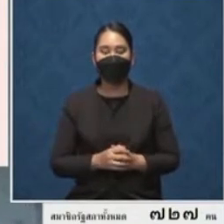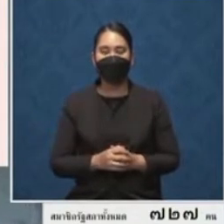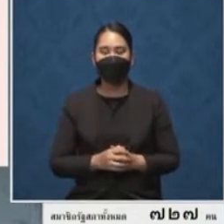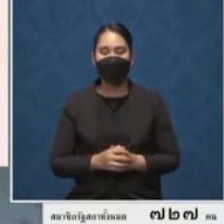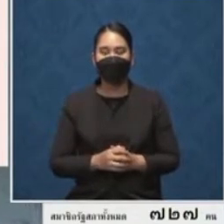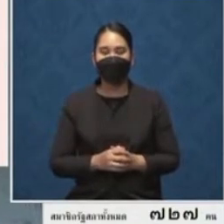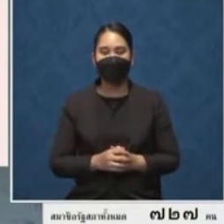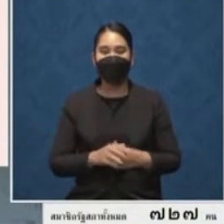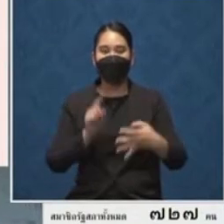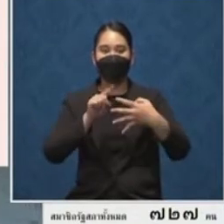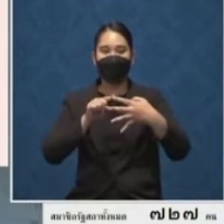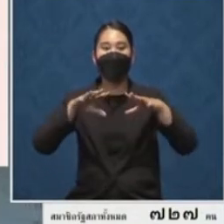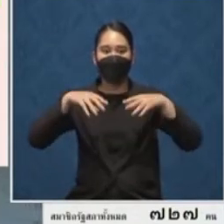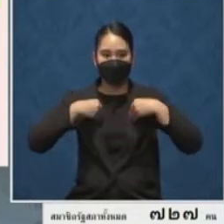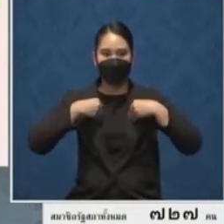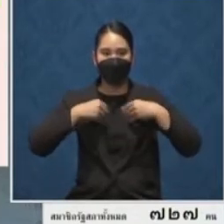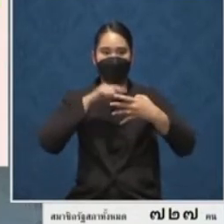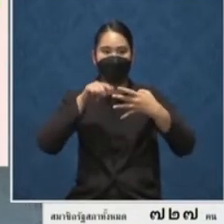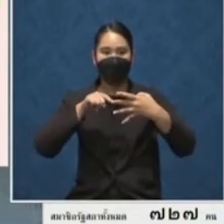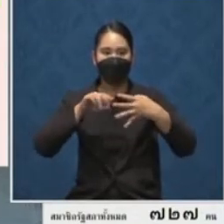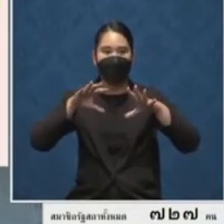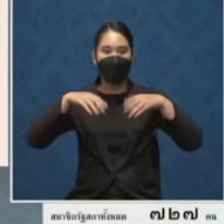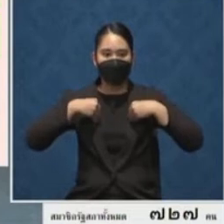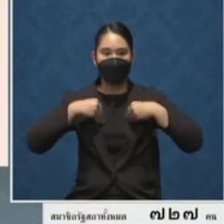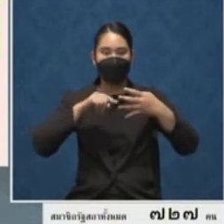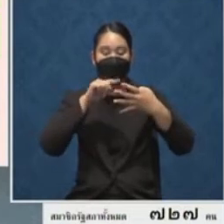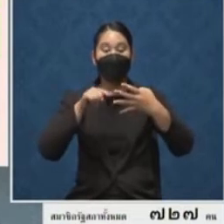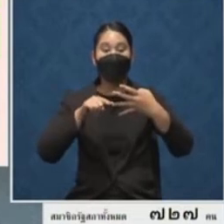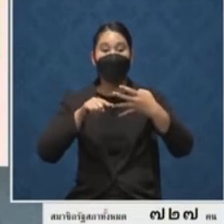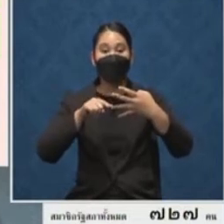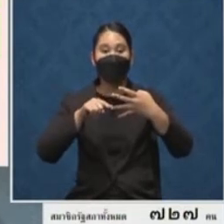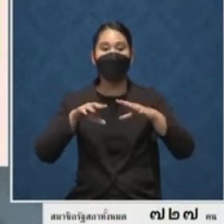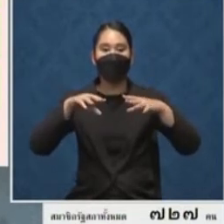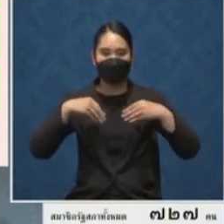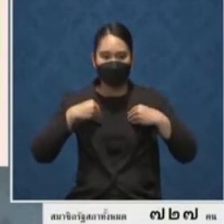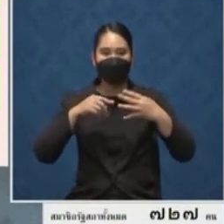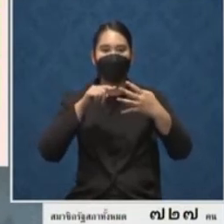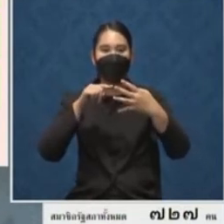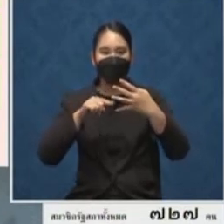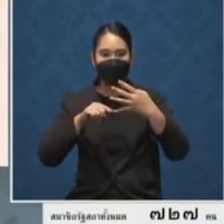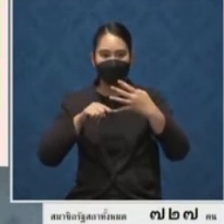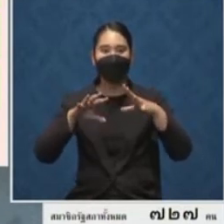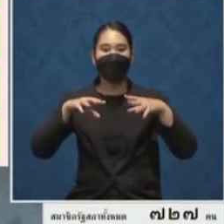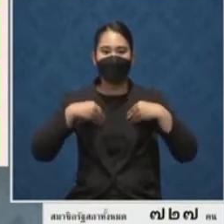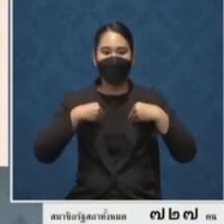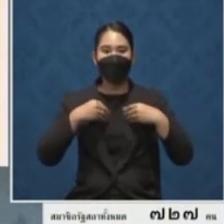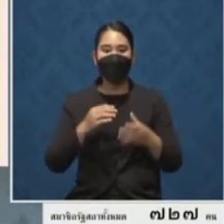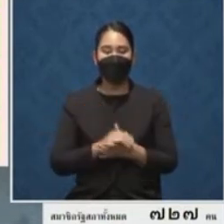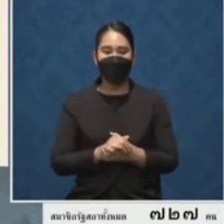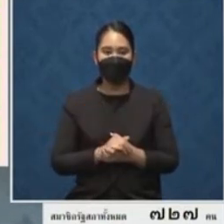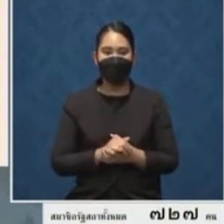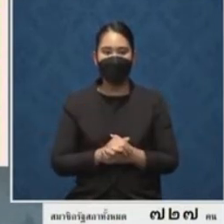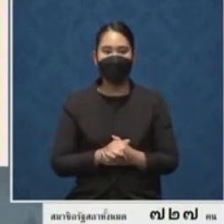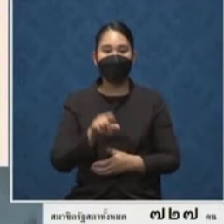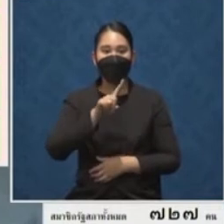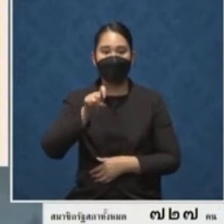1รับหลักการ2รับหลักการ3รับหลักการ4รับหลักการครับ 139พ